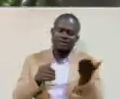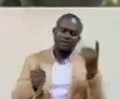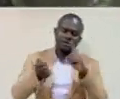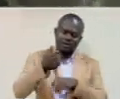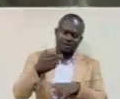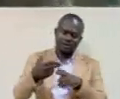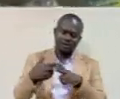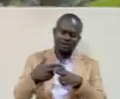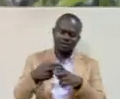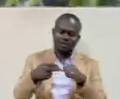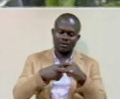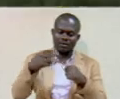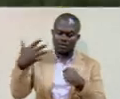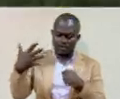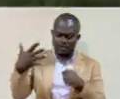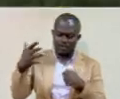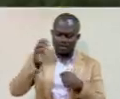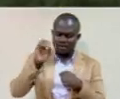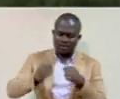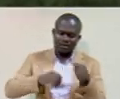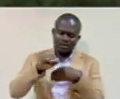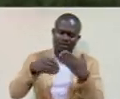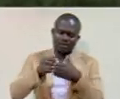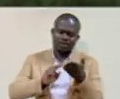ku kigero cya 75 bagakoresha ibiro